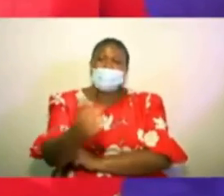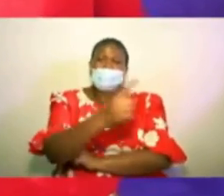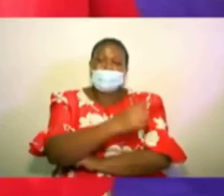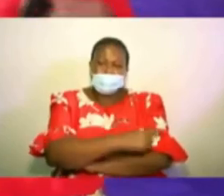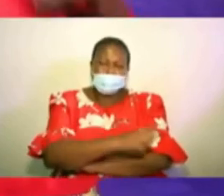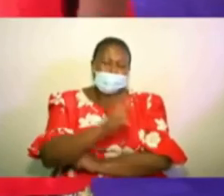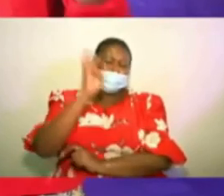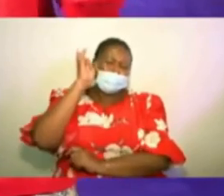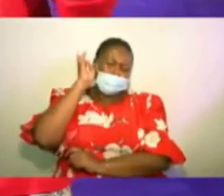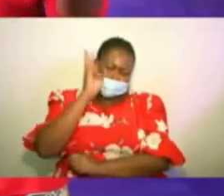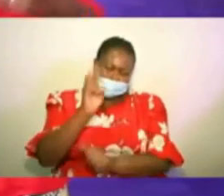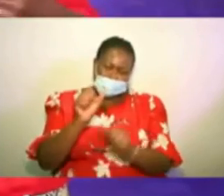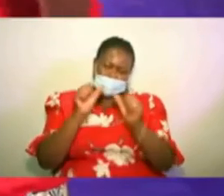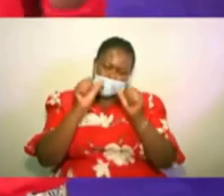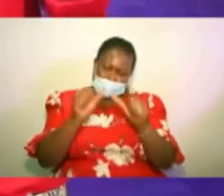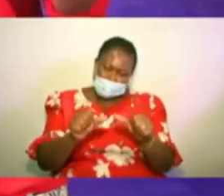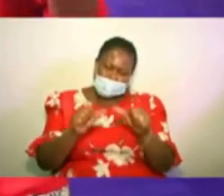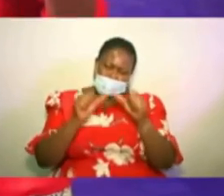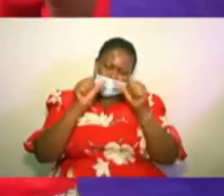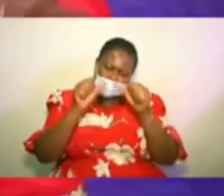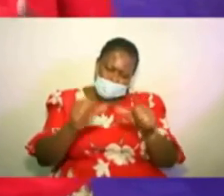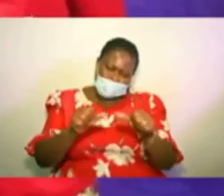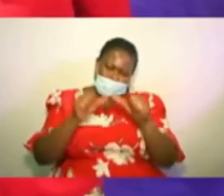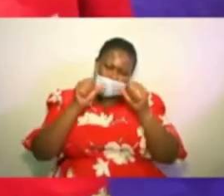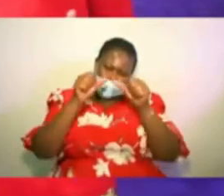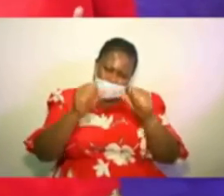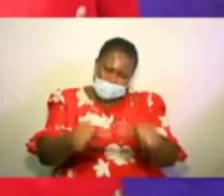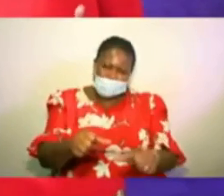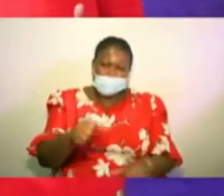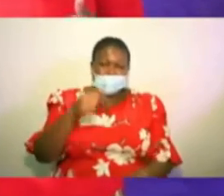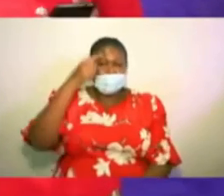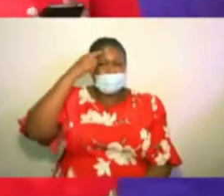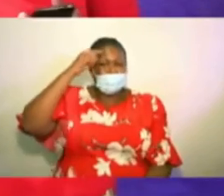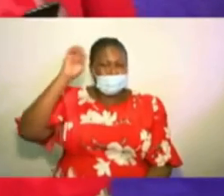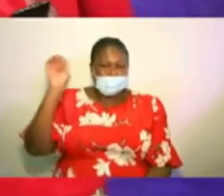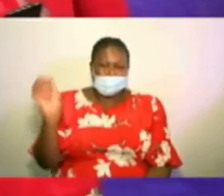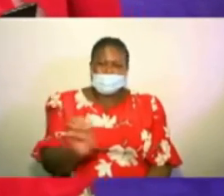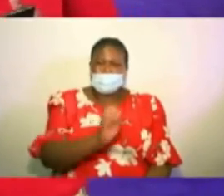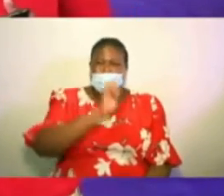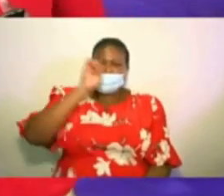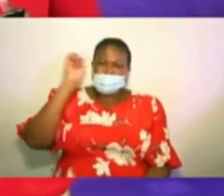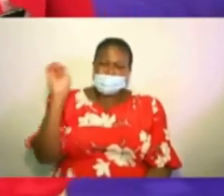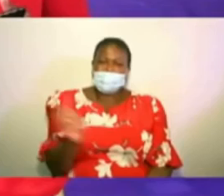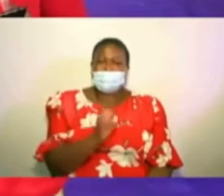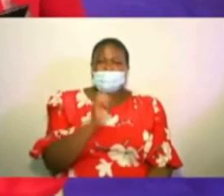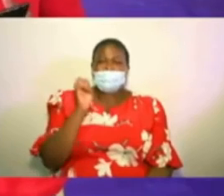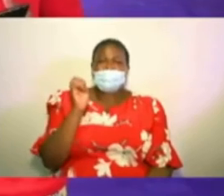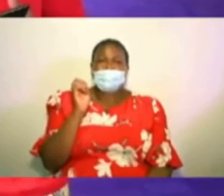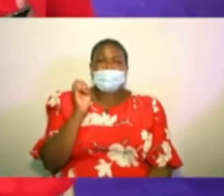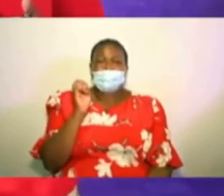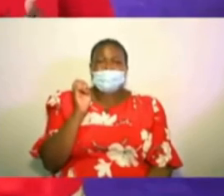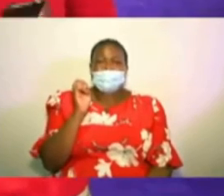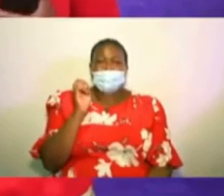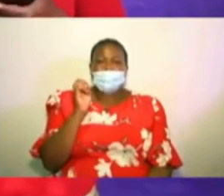continue to do it tomorrow. Il continuera à le faire demain. Hallelujah. Amen. Now let me